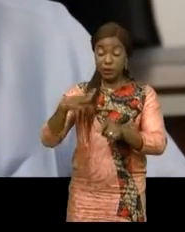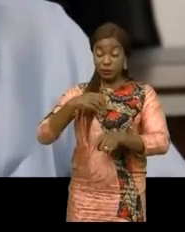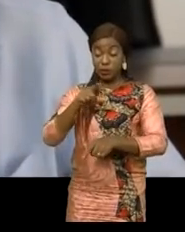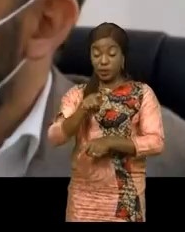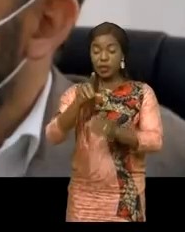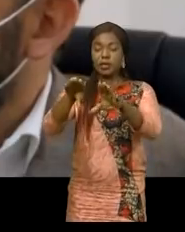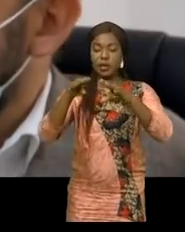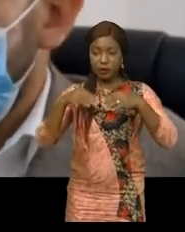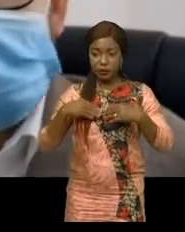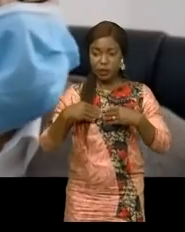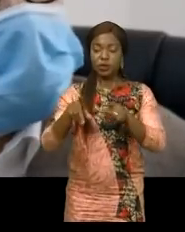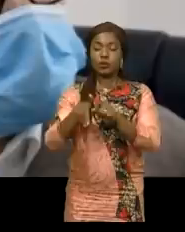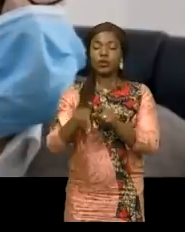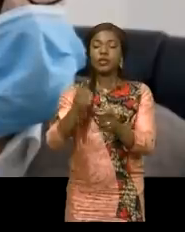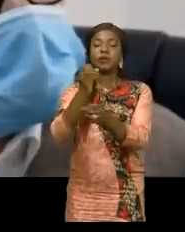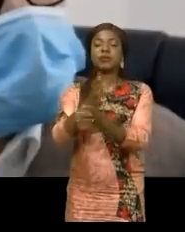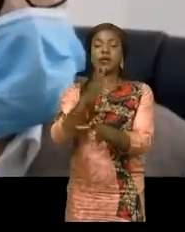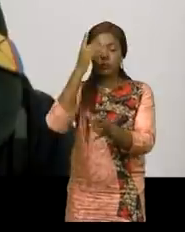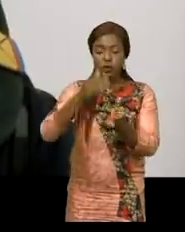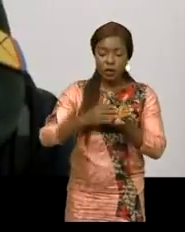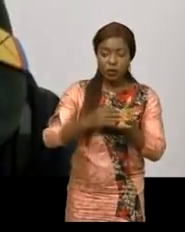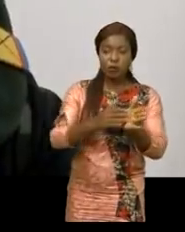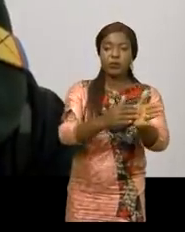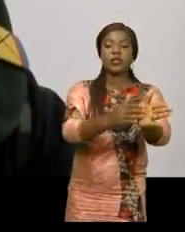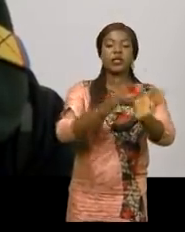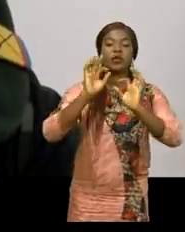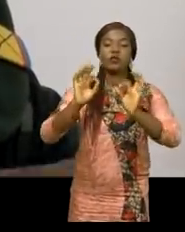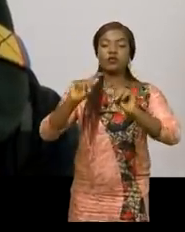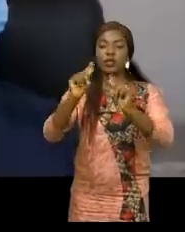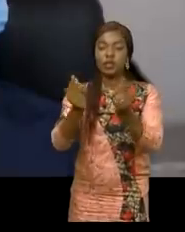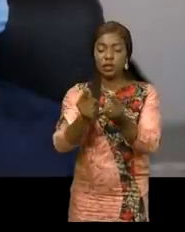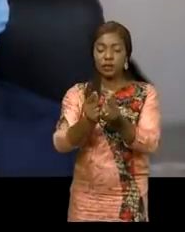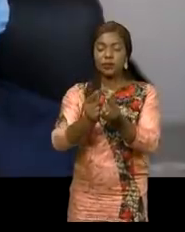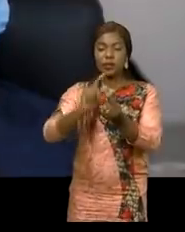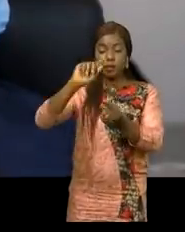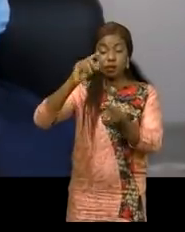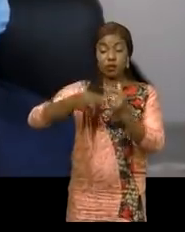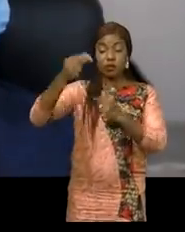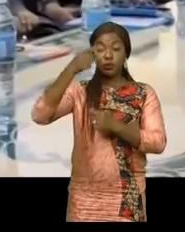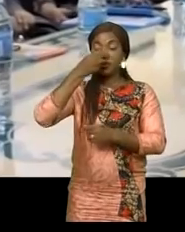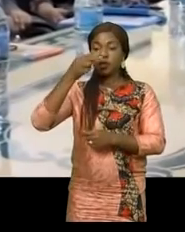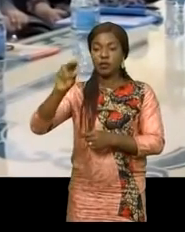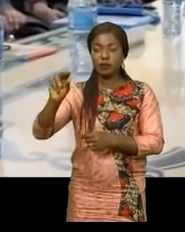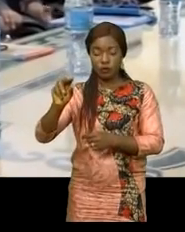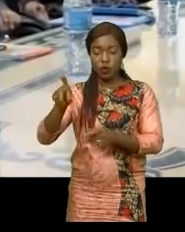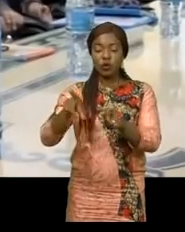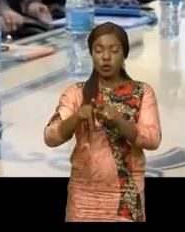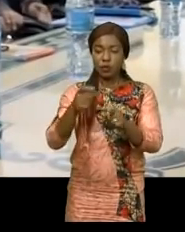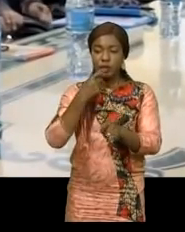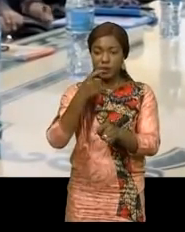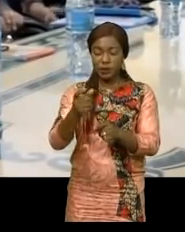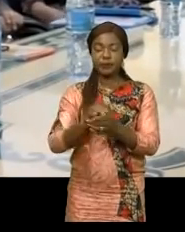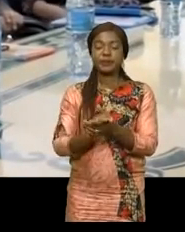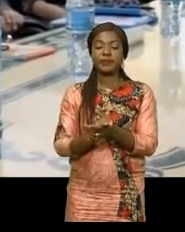ces derniers se disent prêts à accompagner la nouvelle équipe de l'équipe provinciale du nord kivu comme les confirme diego